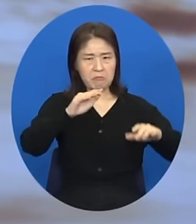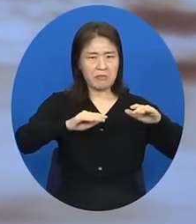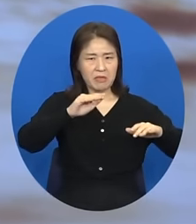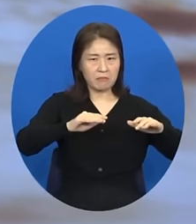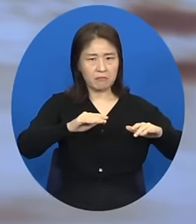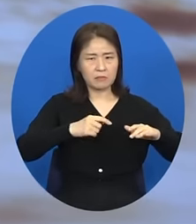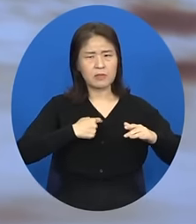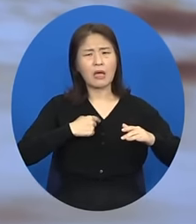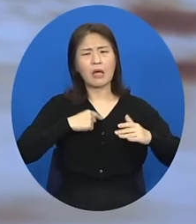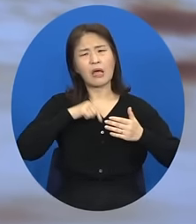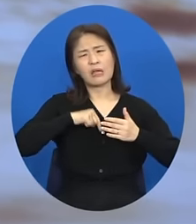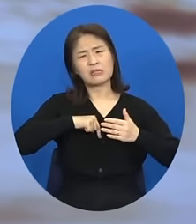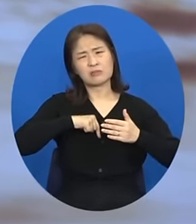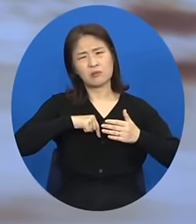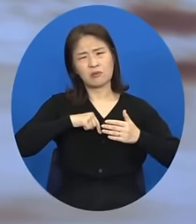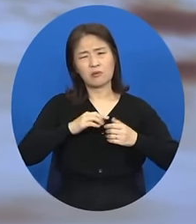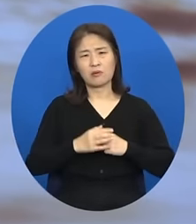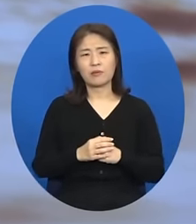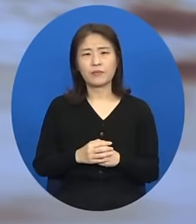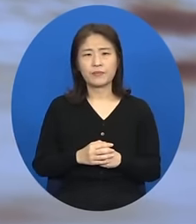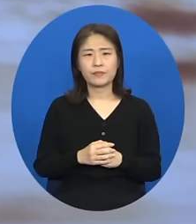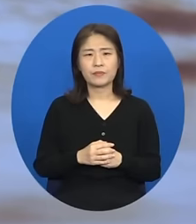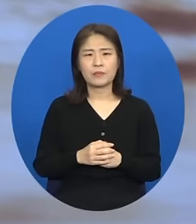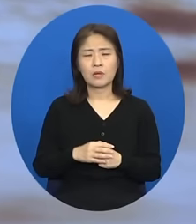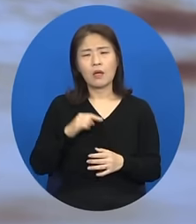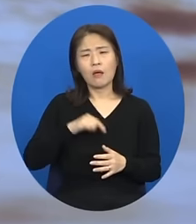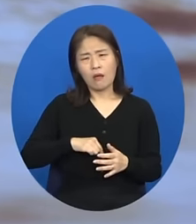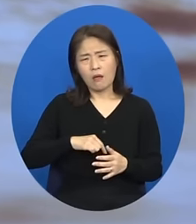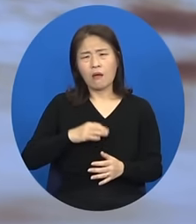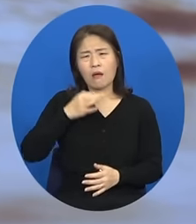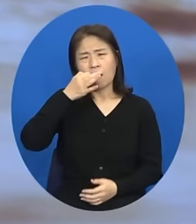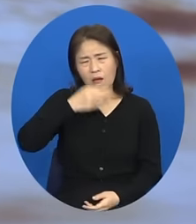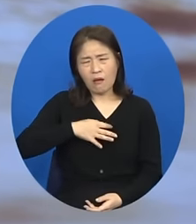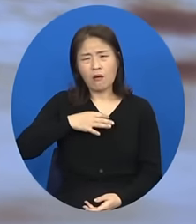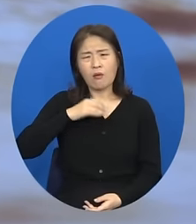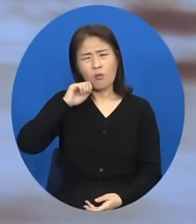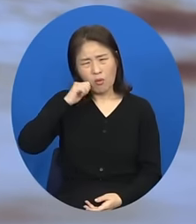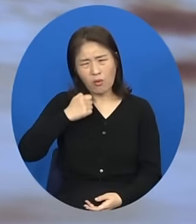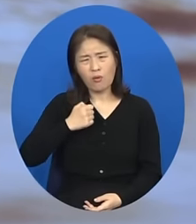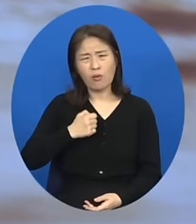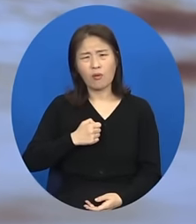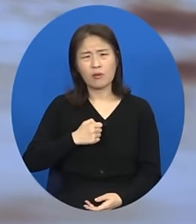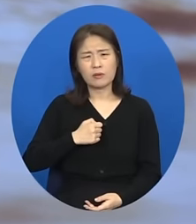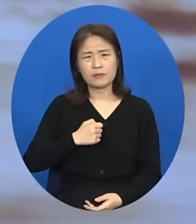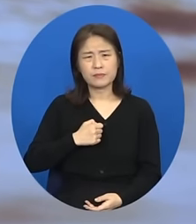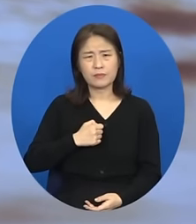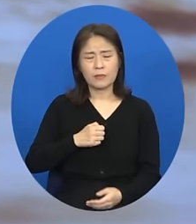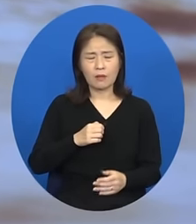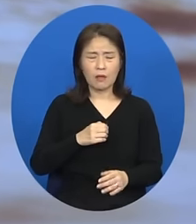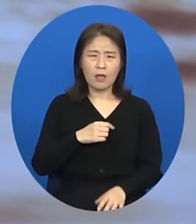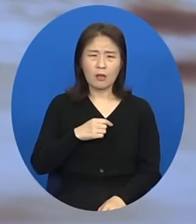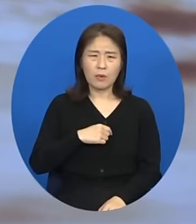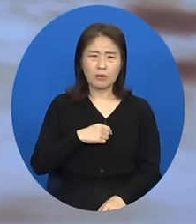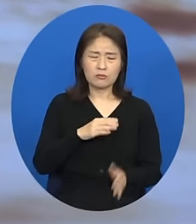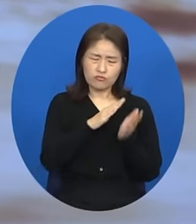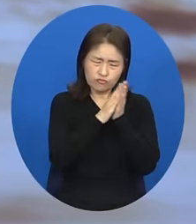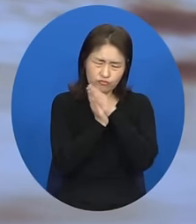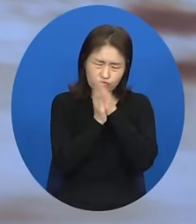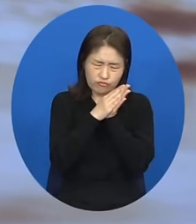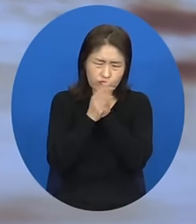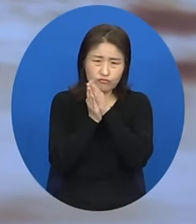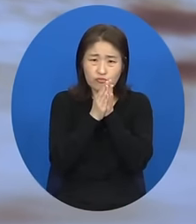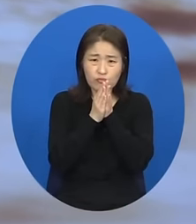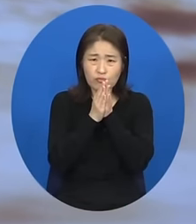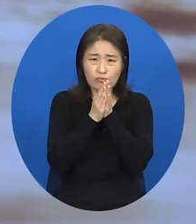다녔어요. 근데 이 모습이 굉장히 힘들더라고요. 어느 때는 이게 제 모습인지 저게 제 모습인지 몰랐기